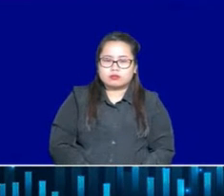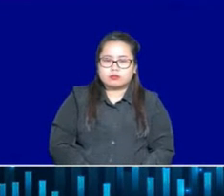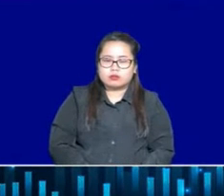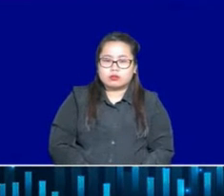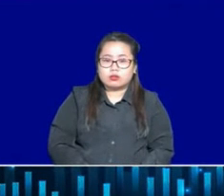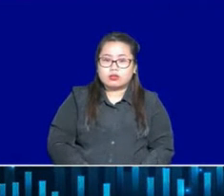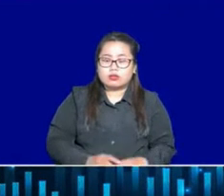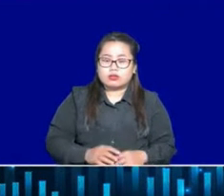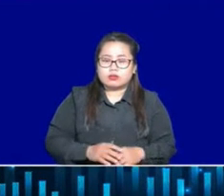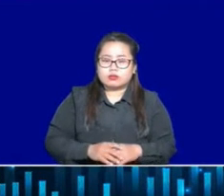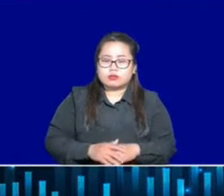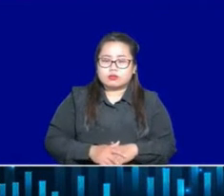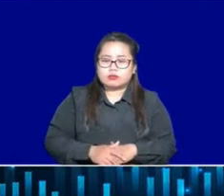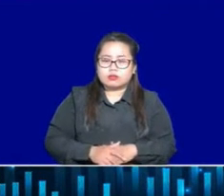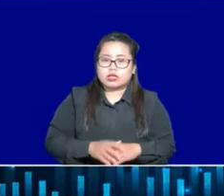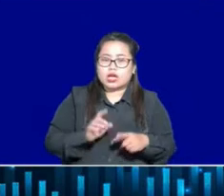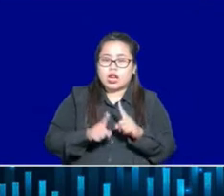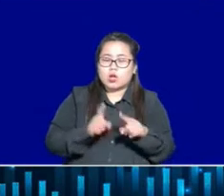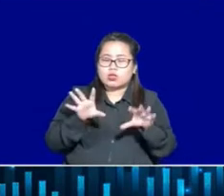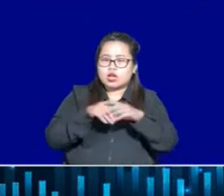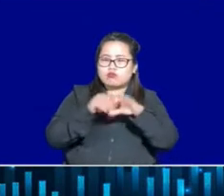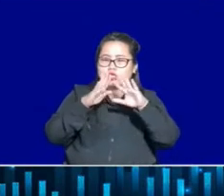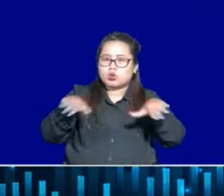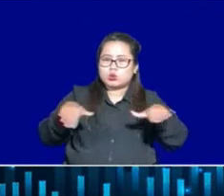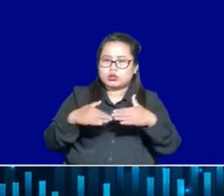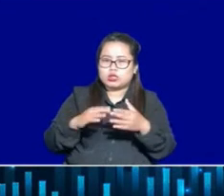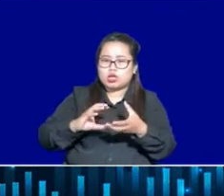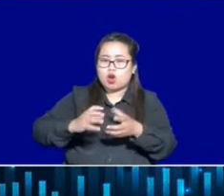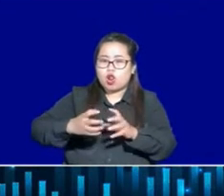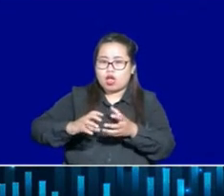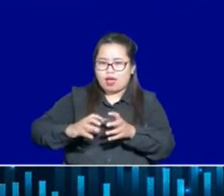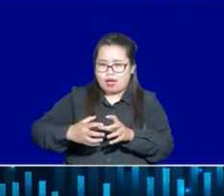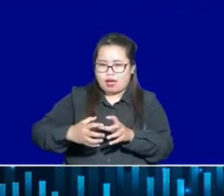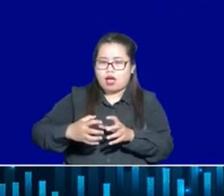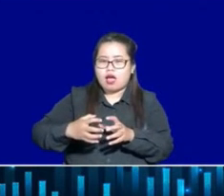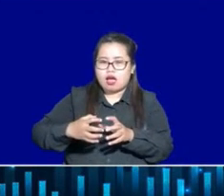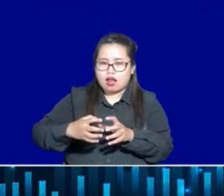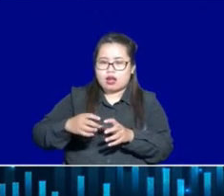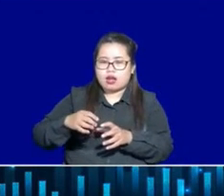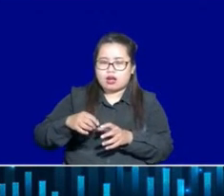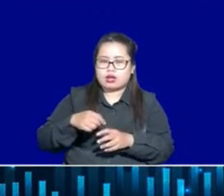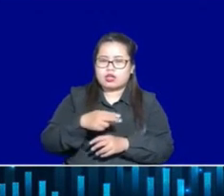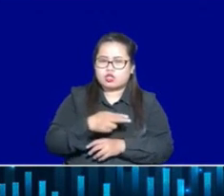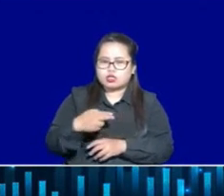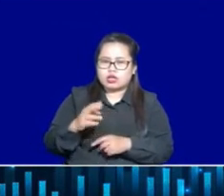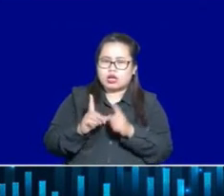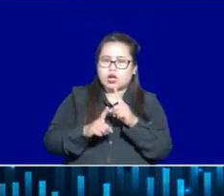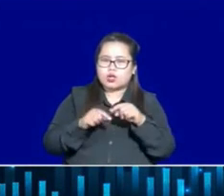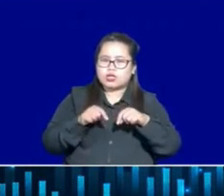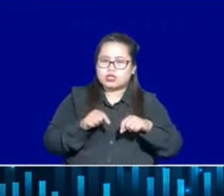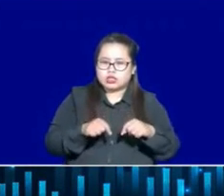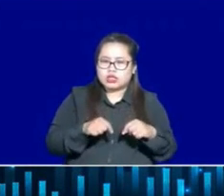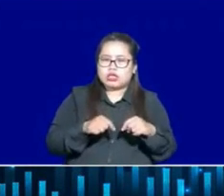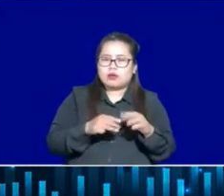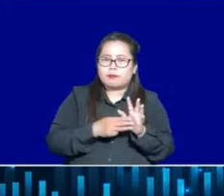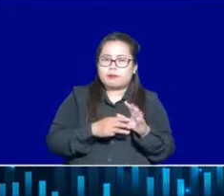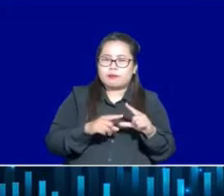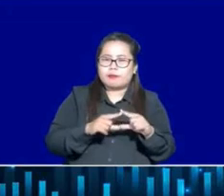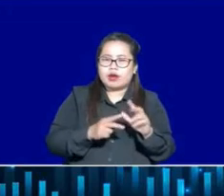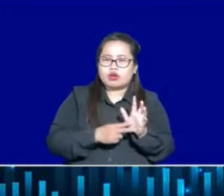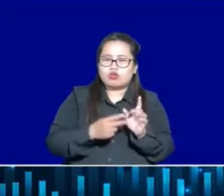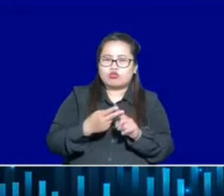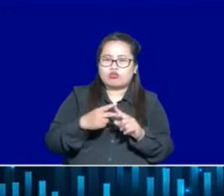share industri pengolahan kita justru hari ini industri manufaktur kita kalau tidak salah masih di